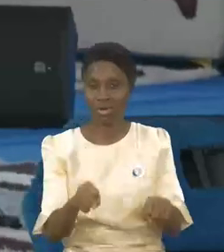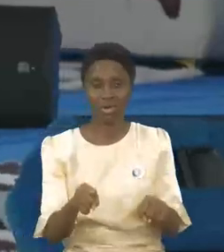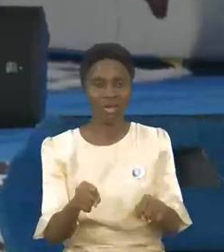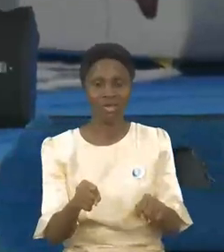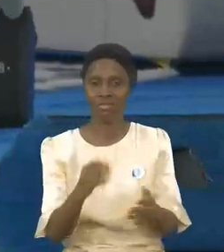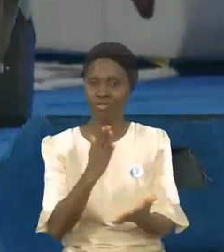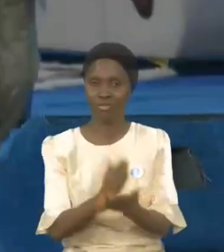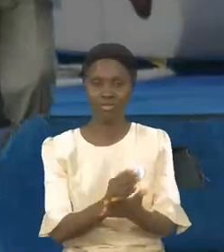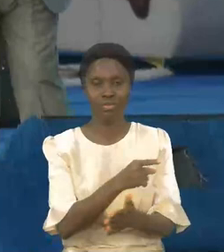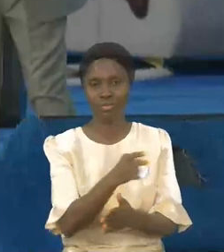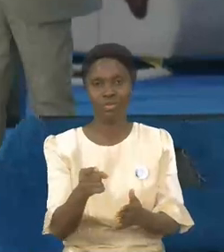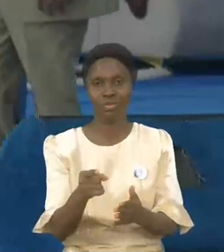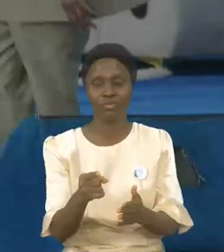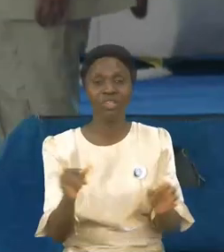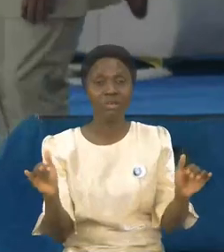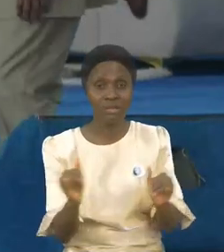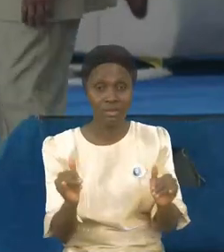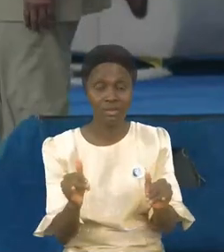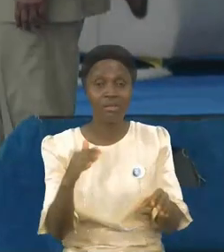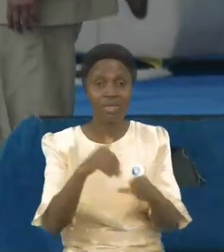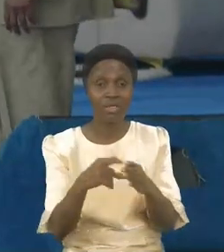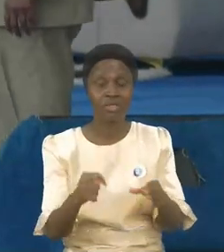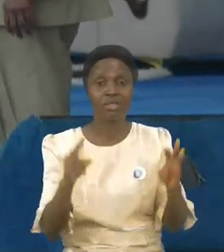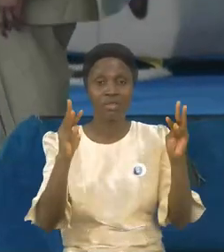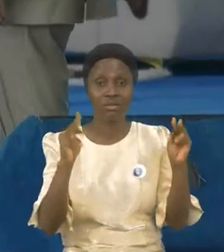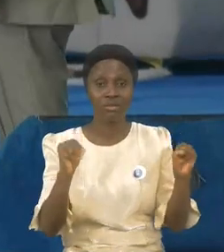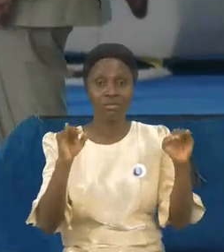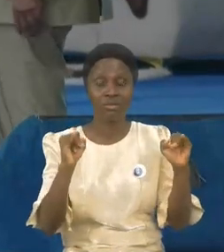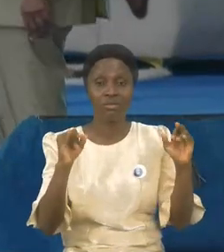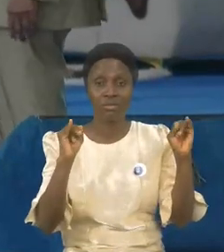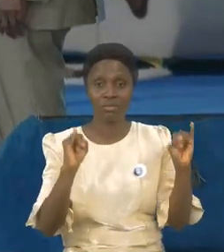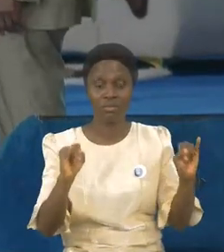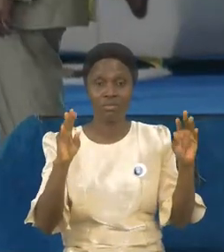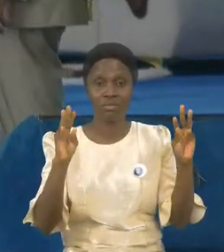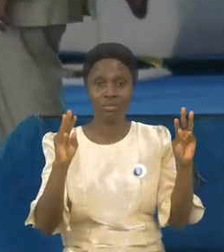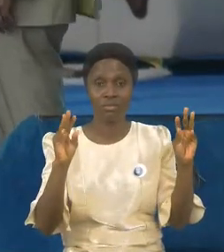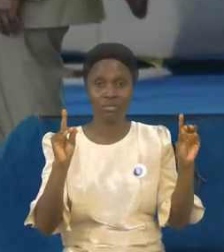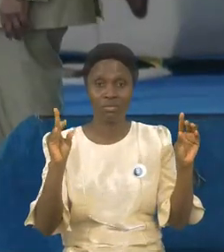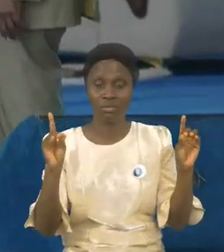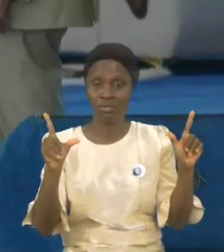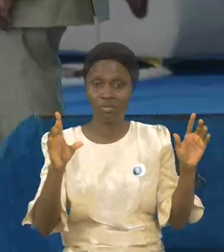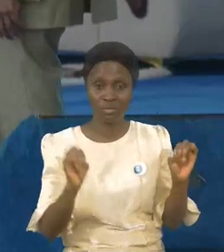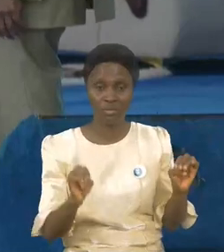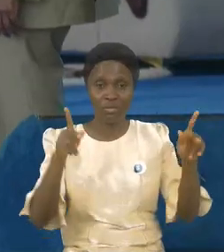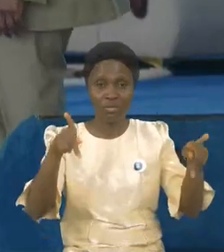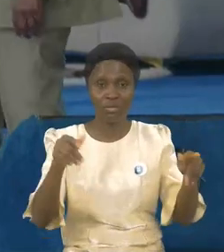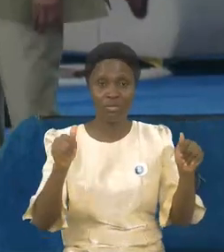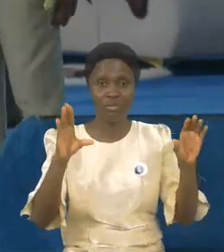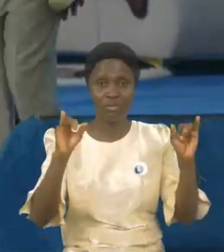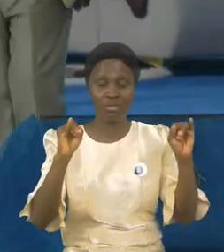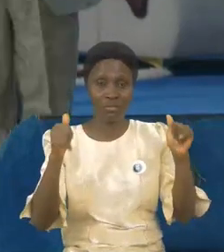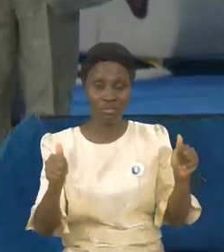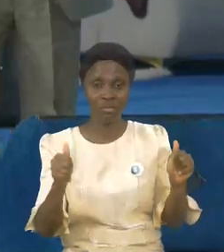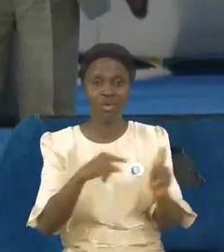Quiconque tu veux détruire sur la terre, tu le fais. Il n'y a personne qui puisse te défier. La même chose avec l'empire médo-perse. Ils ont la